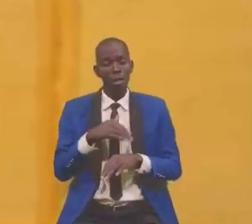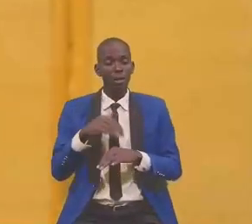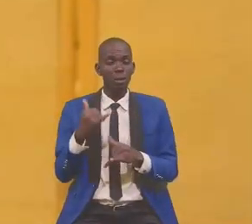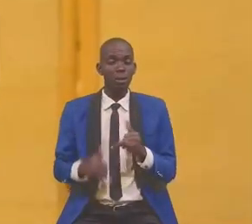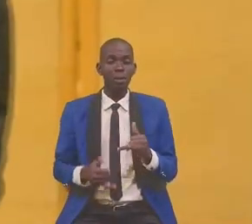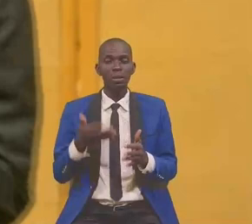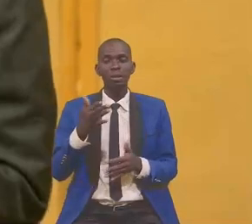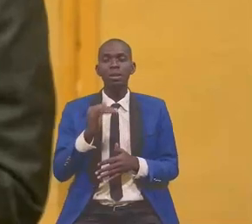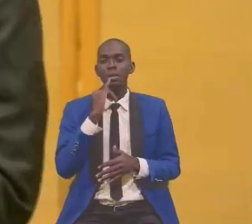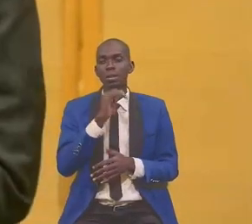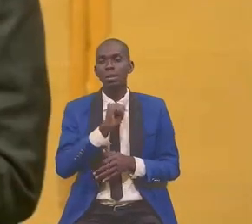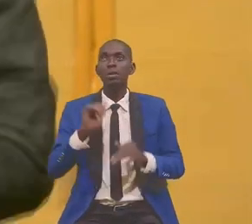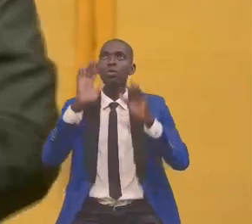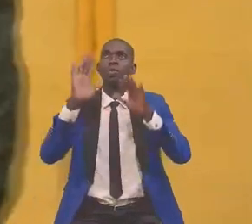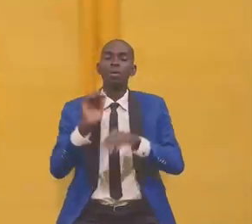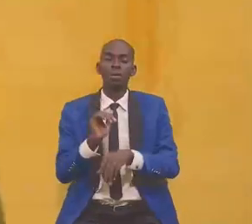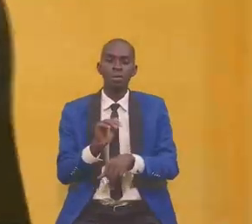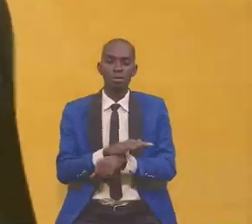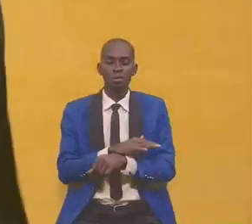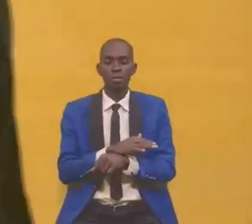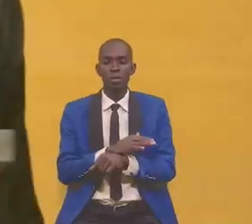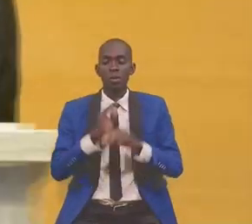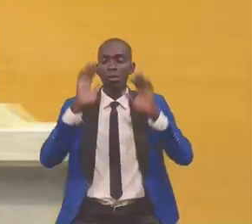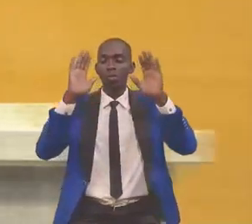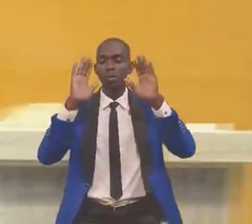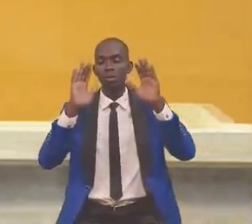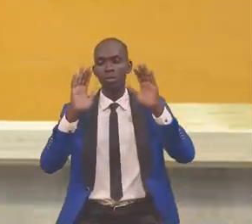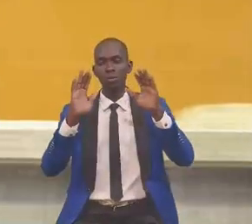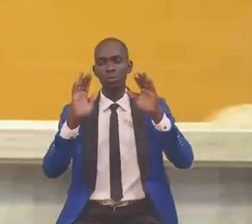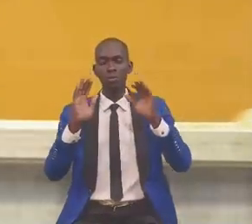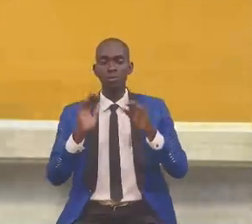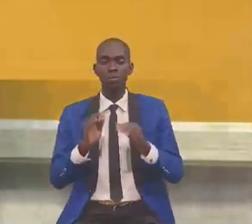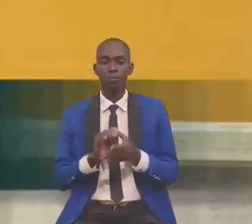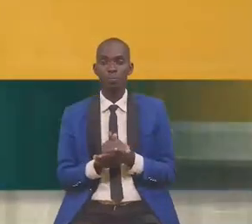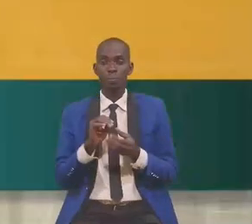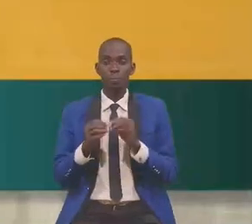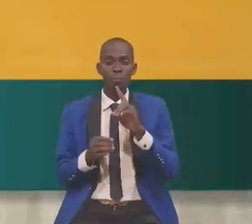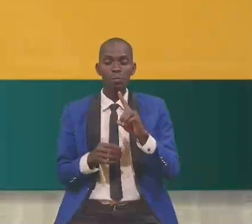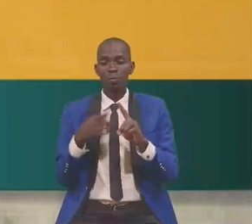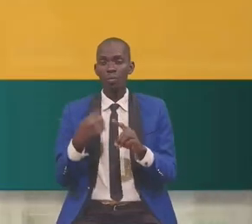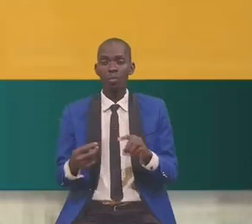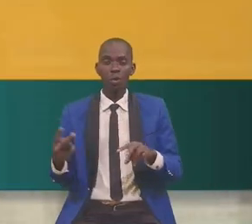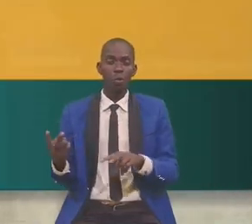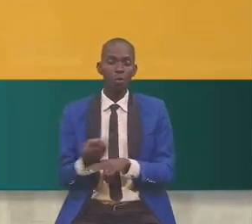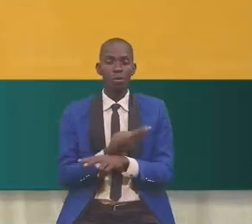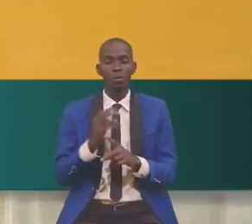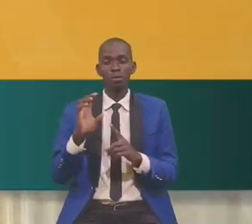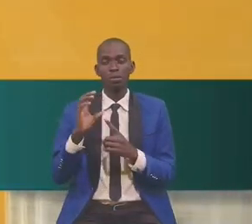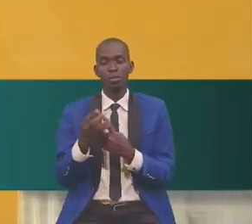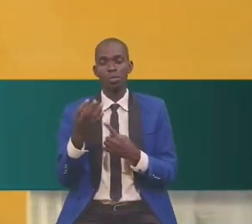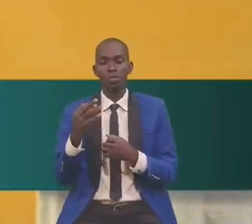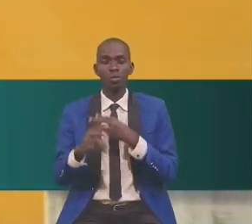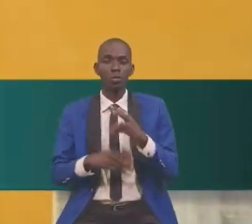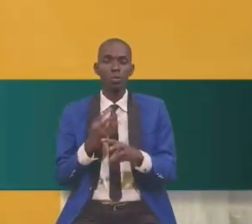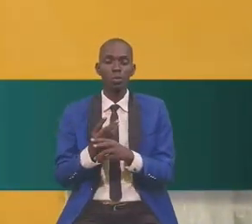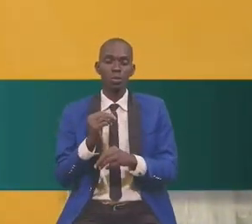sa parole. Voyons le premier élément. C'est l'aggravation de la situation du monde. Le Seigneur nous avait dit